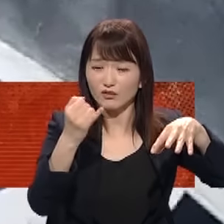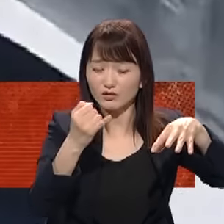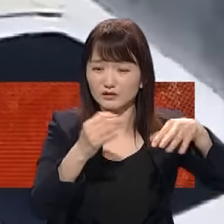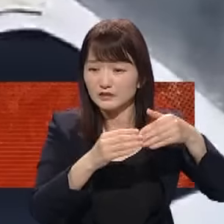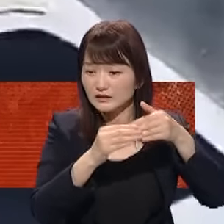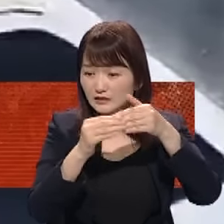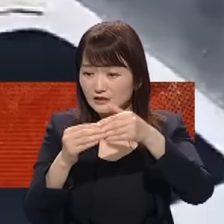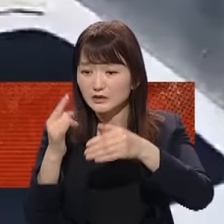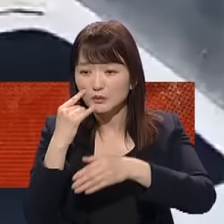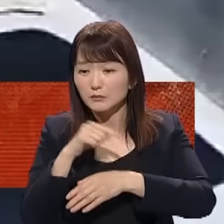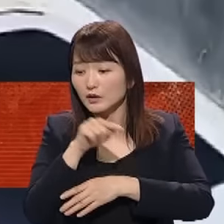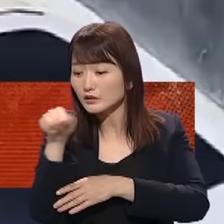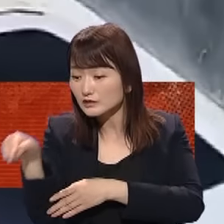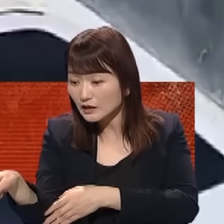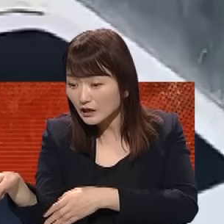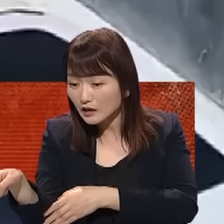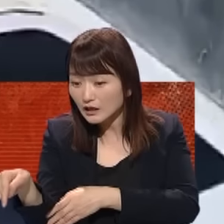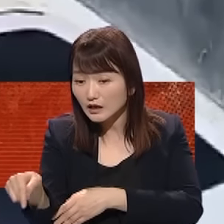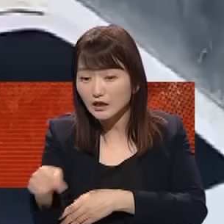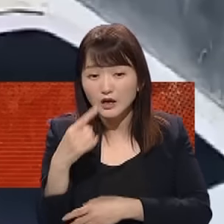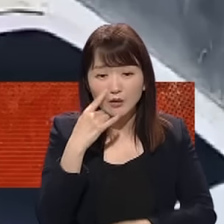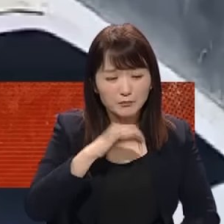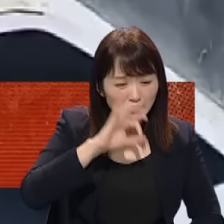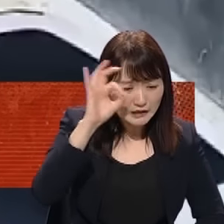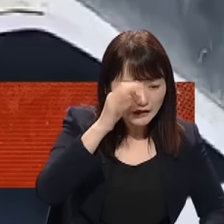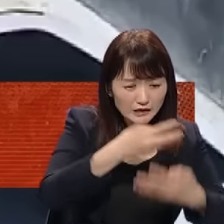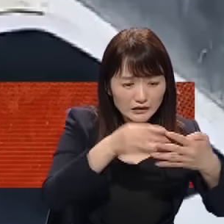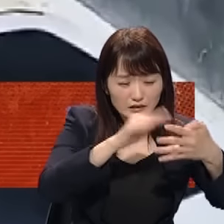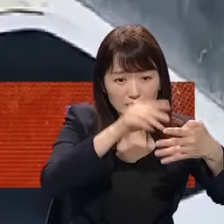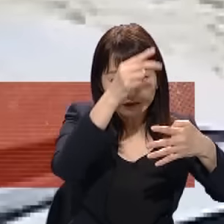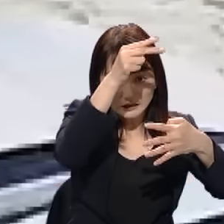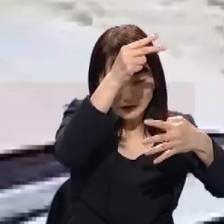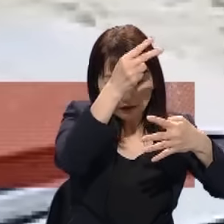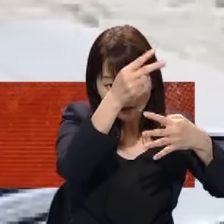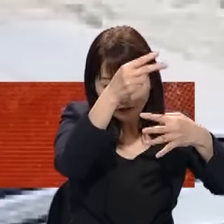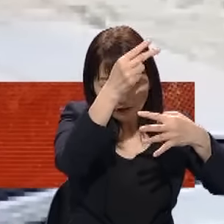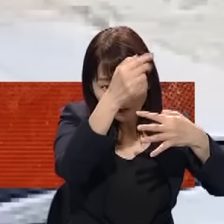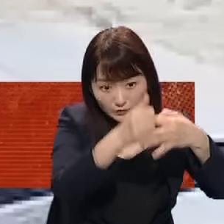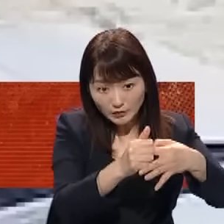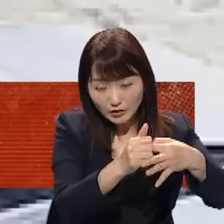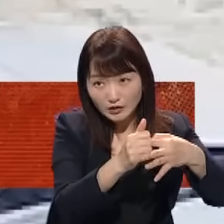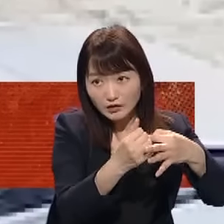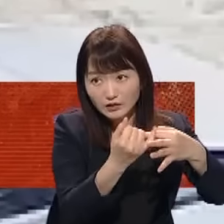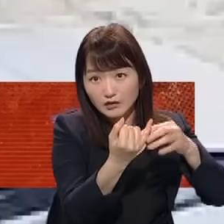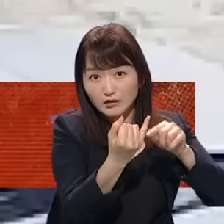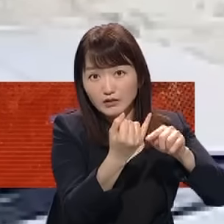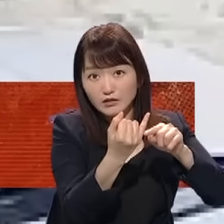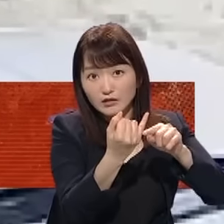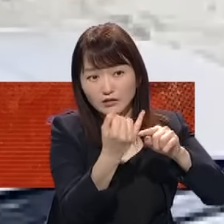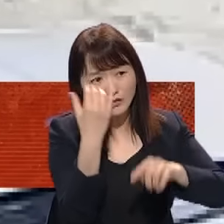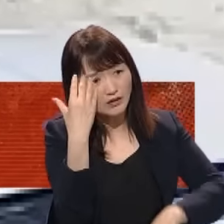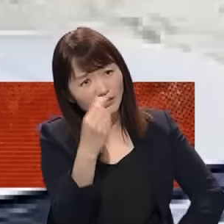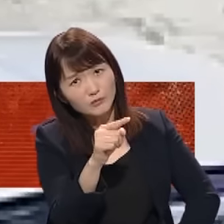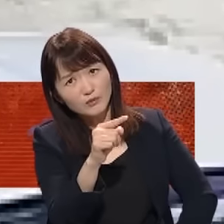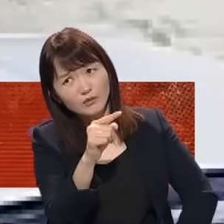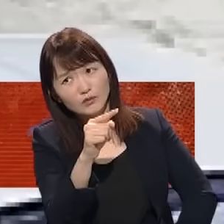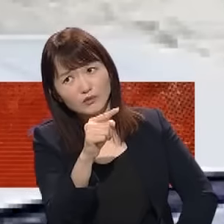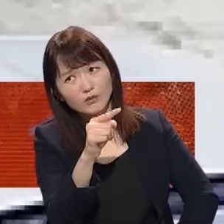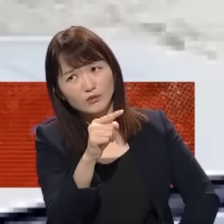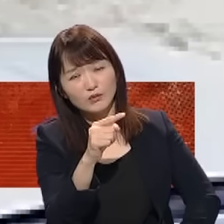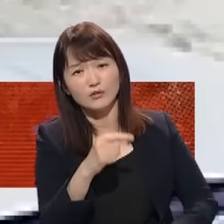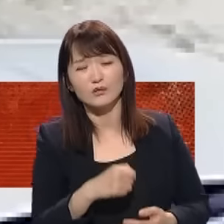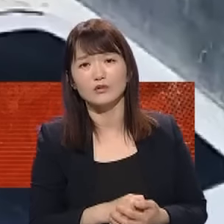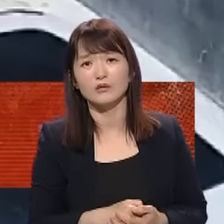찾다가 발코니에 나가서 그만 떨어지고 만 것이었고요. 지나가던 이웃 할머니가 아이를 발견했습니다. 금방이라도 추락할 것처럼 밑으로